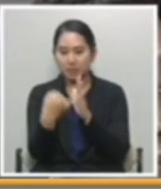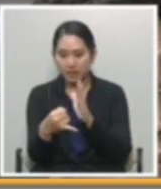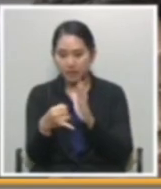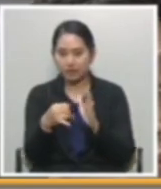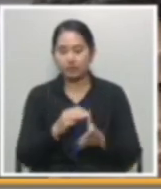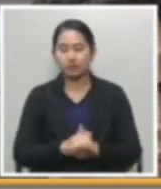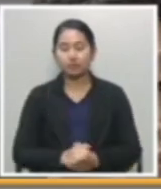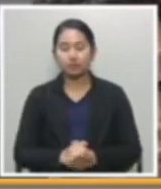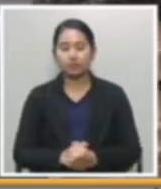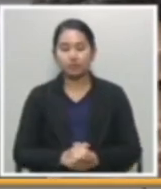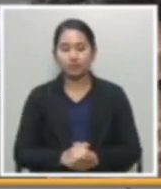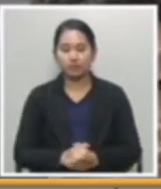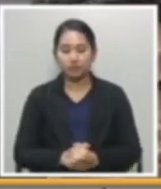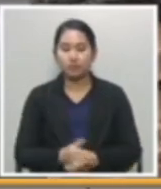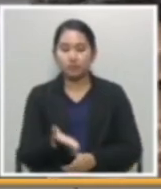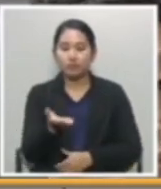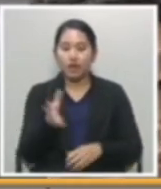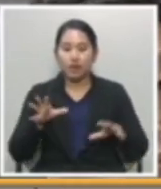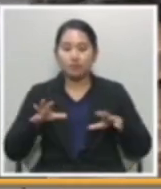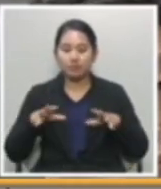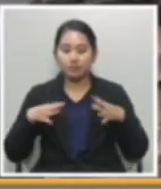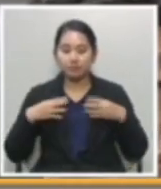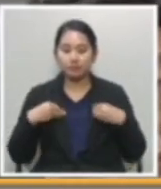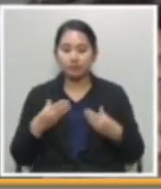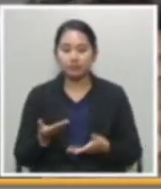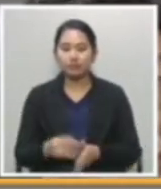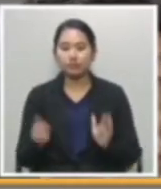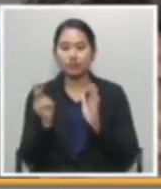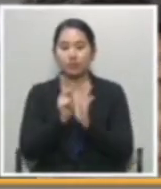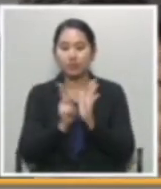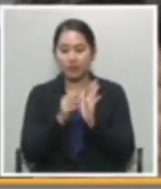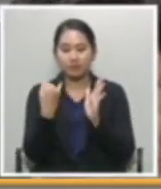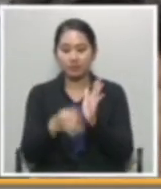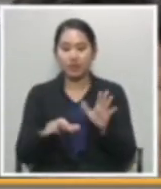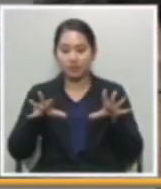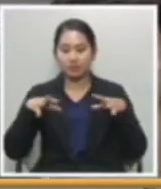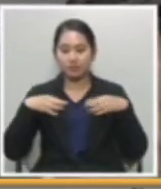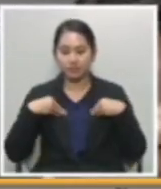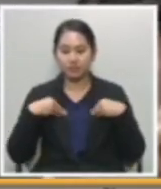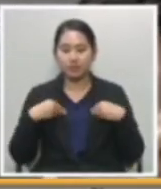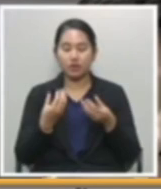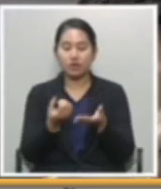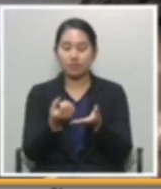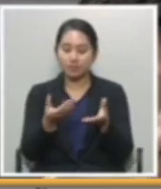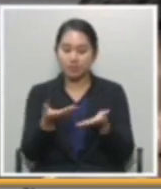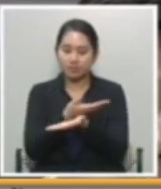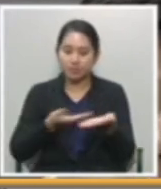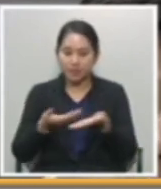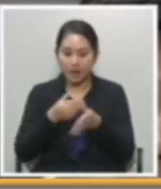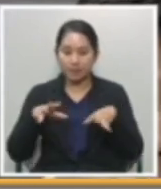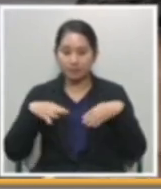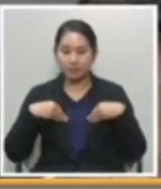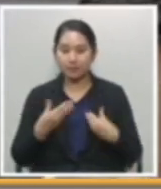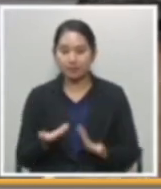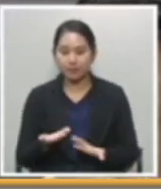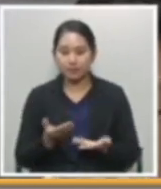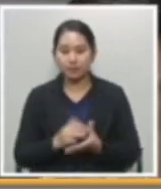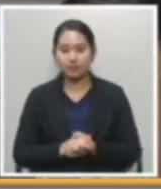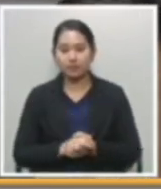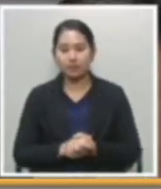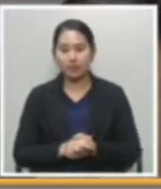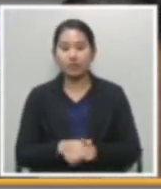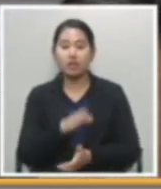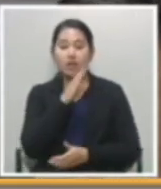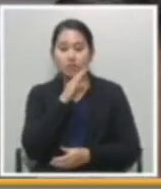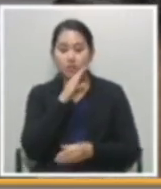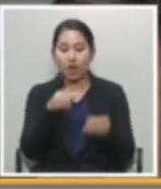ะท่านจะรับสิ่งที่ผิดกฎหมายเนี่ยเข้ามาให้พวกผมพิจารณาได้ยังไงนะครับท่านรับ